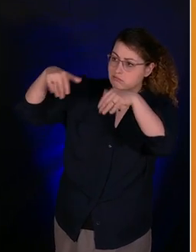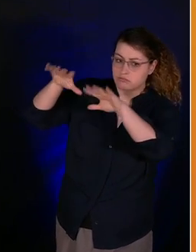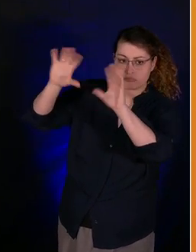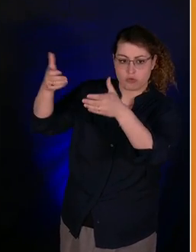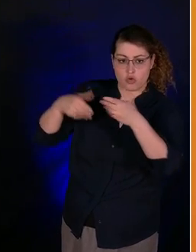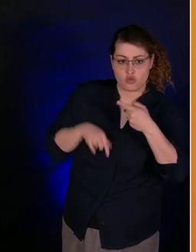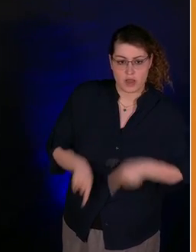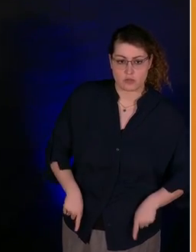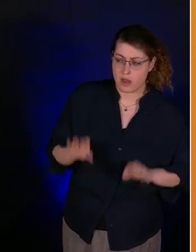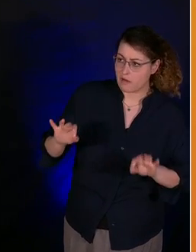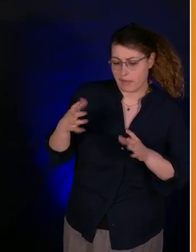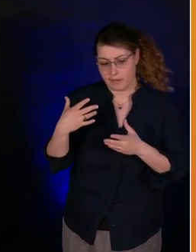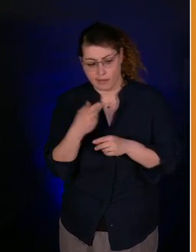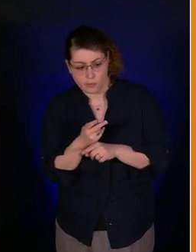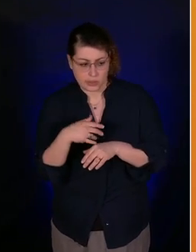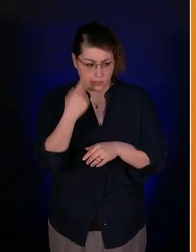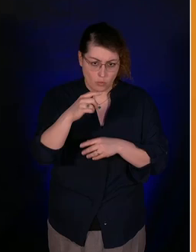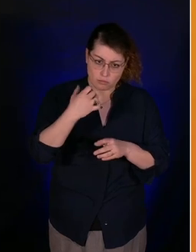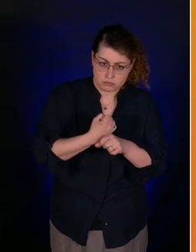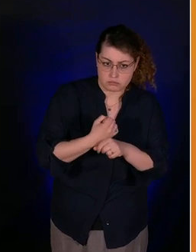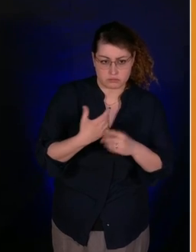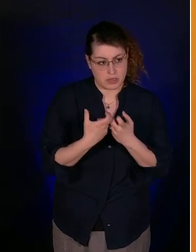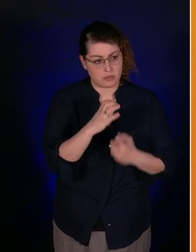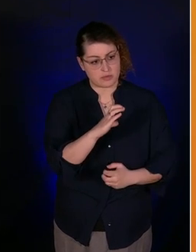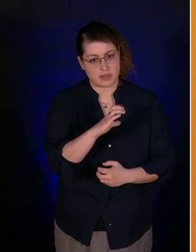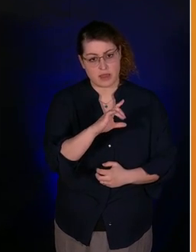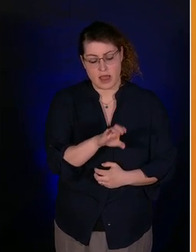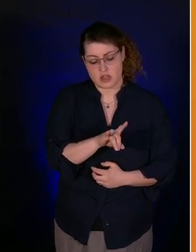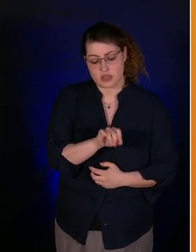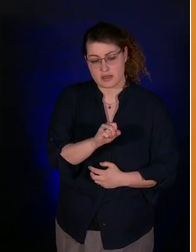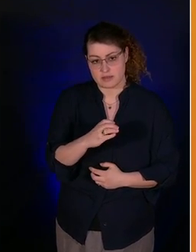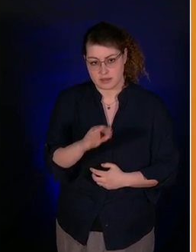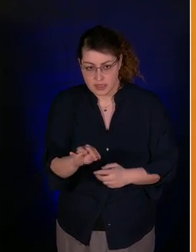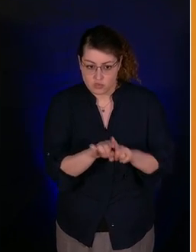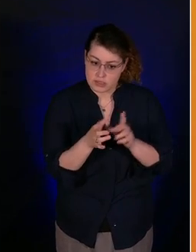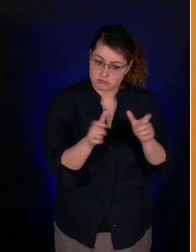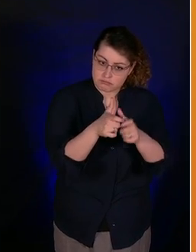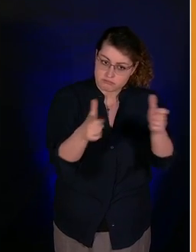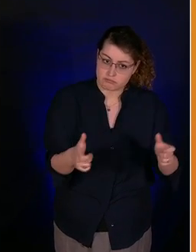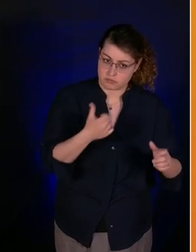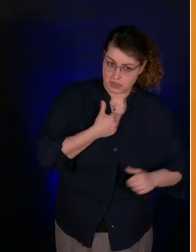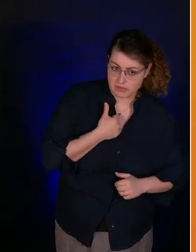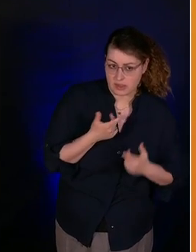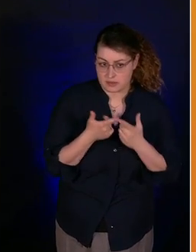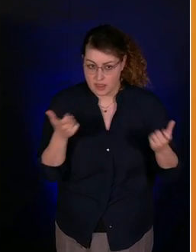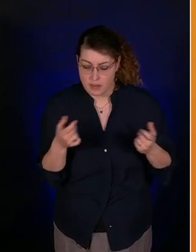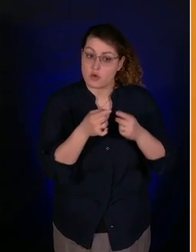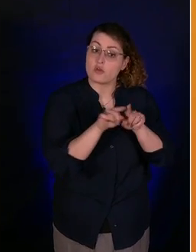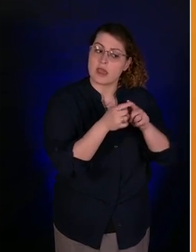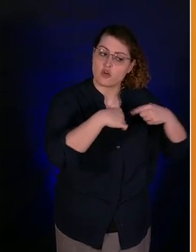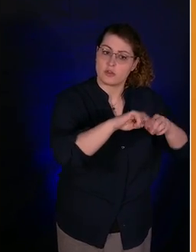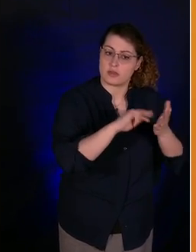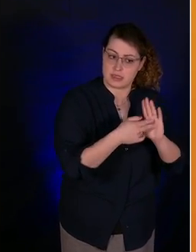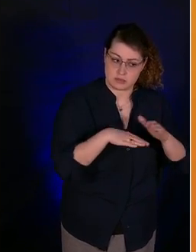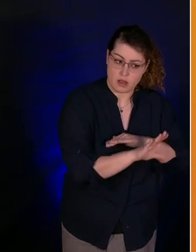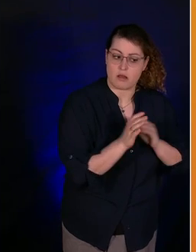outils essentiels du monde du travail, qui étaient les CHSCT et comités d'entreprise dans le secteur privé, et les CHSCT et les comités techniques dans le secteur